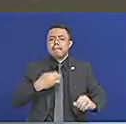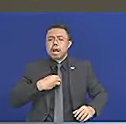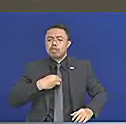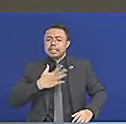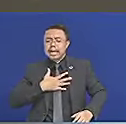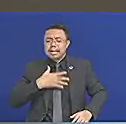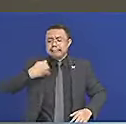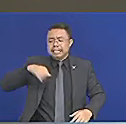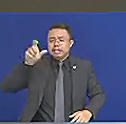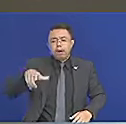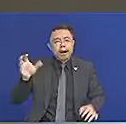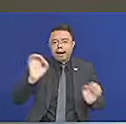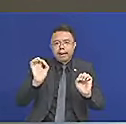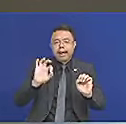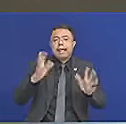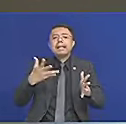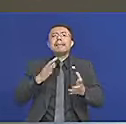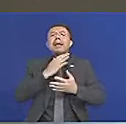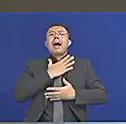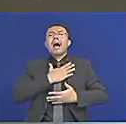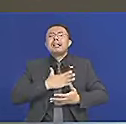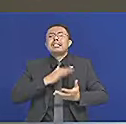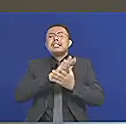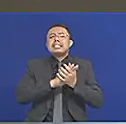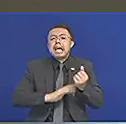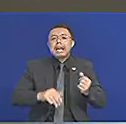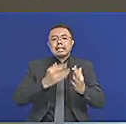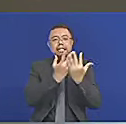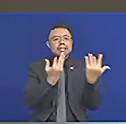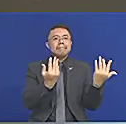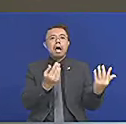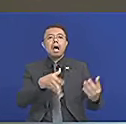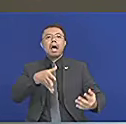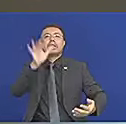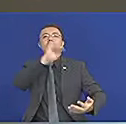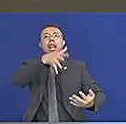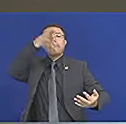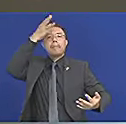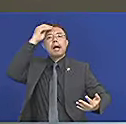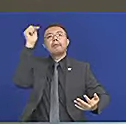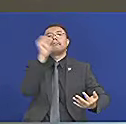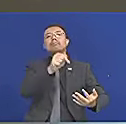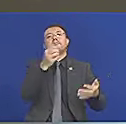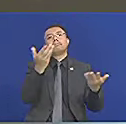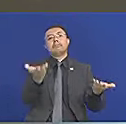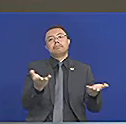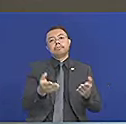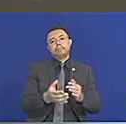Enggak ada kebencian. Kasihan jemaat yang salah itu.